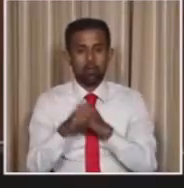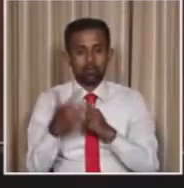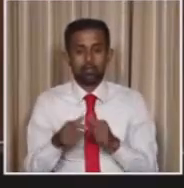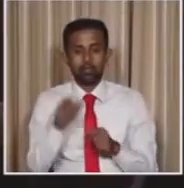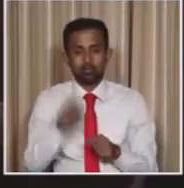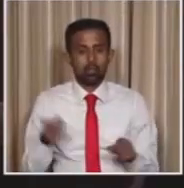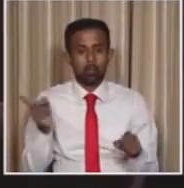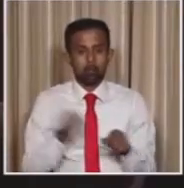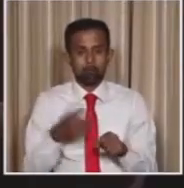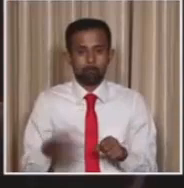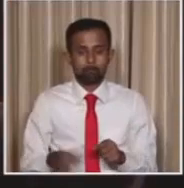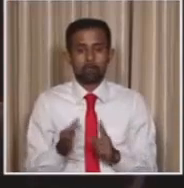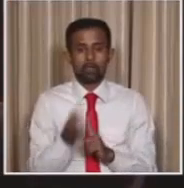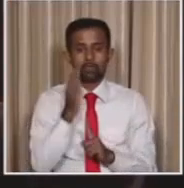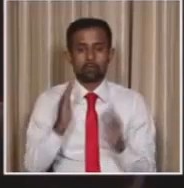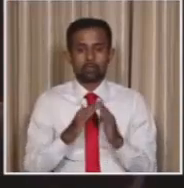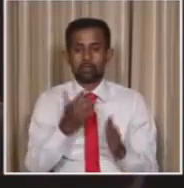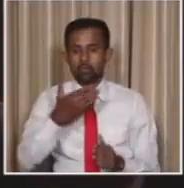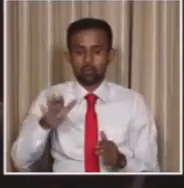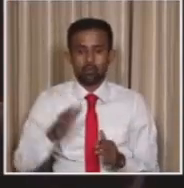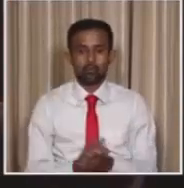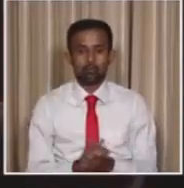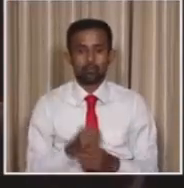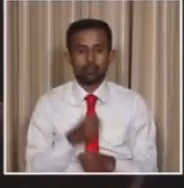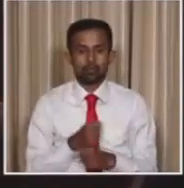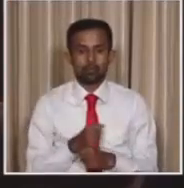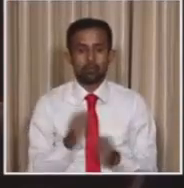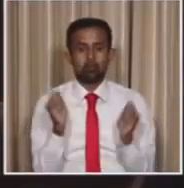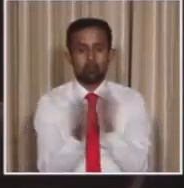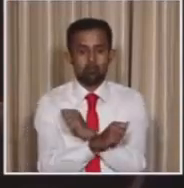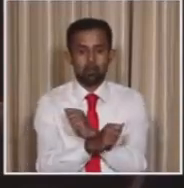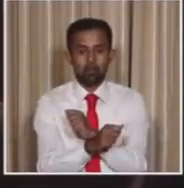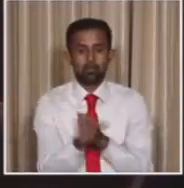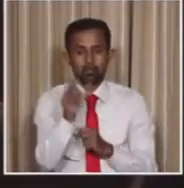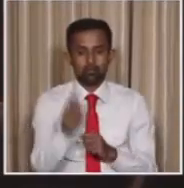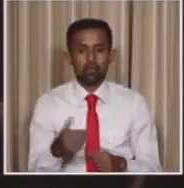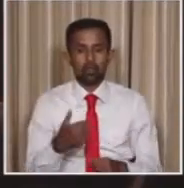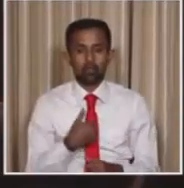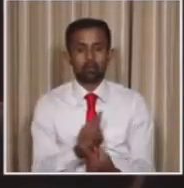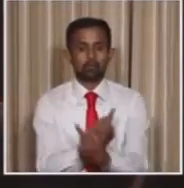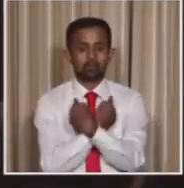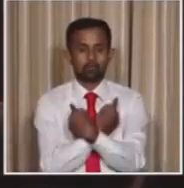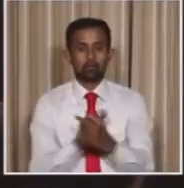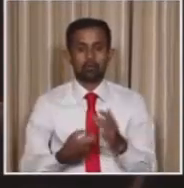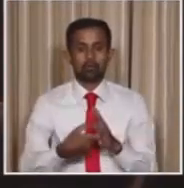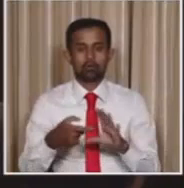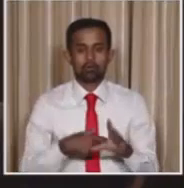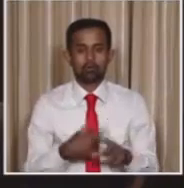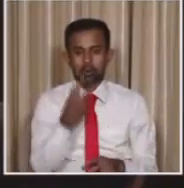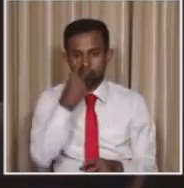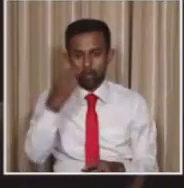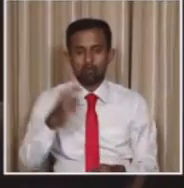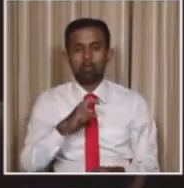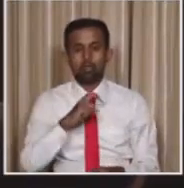මරලා ජනාධිපති කෙනෙකුත් ගෙදර ඇරලා ආණ්ඩුවකුත් වෙනස් කරපු අය තමයි මේ අපිට උගන්වන්න දෙන්නේ මේ නරි